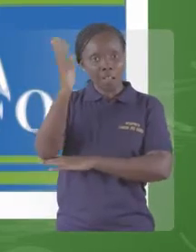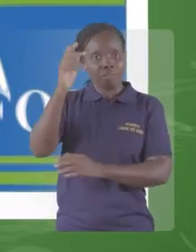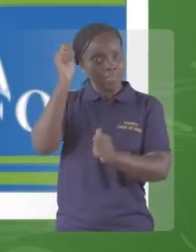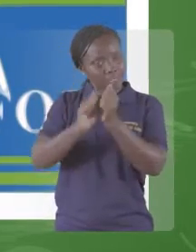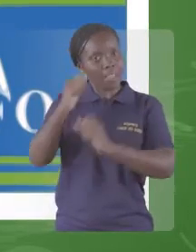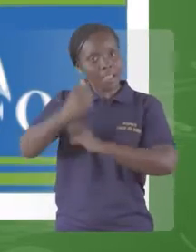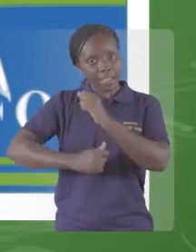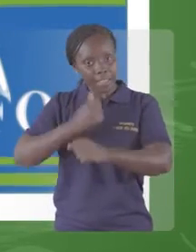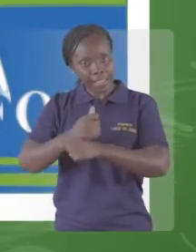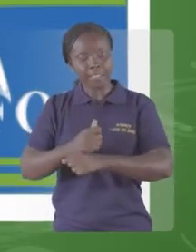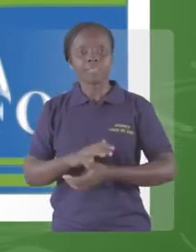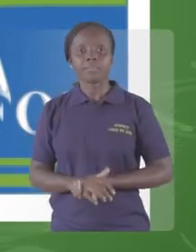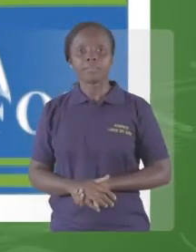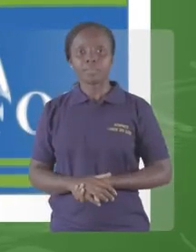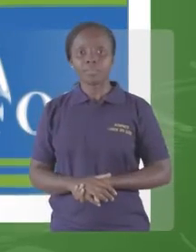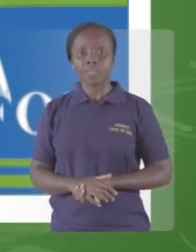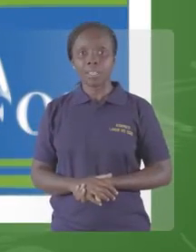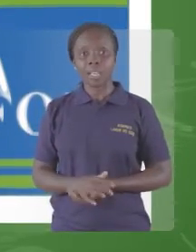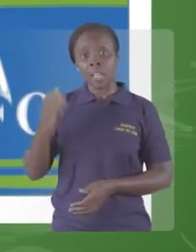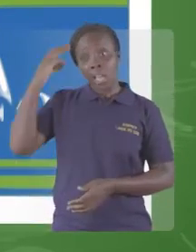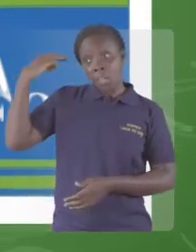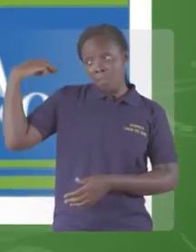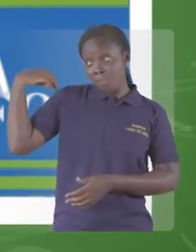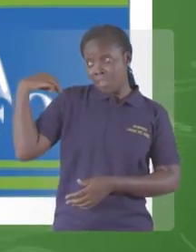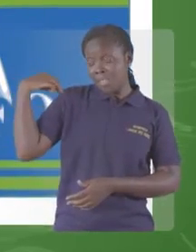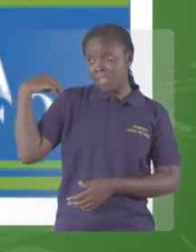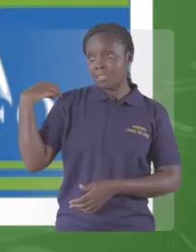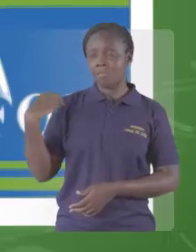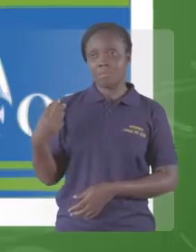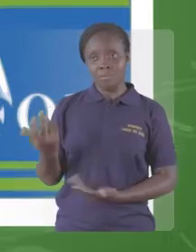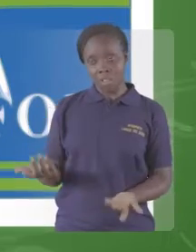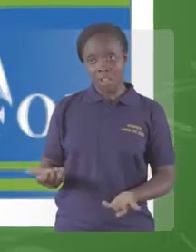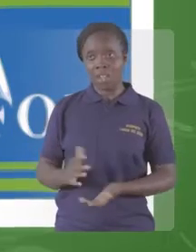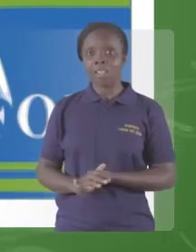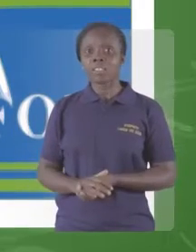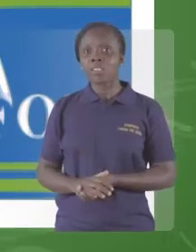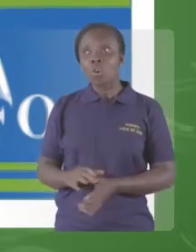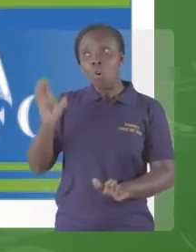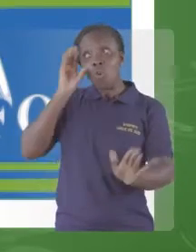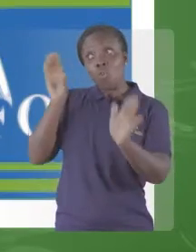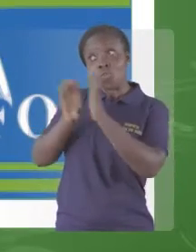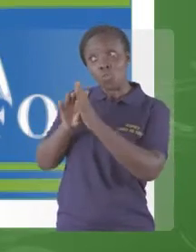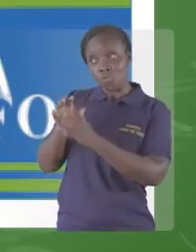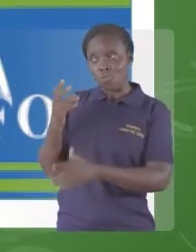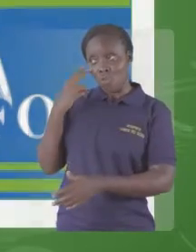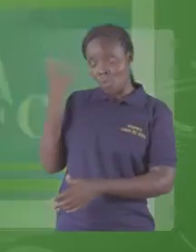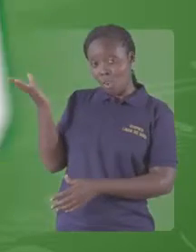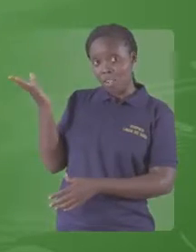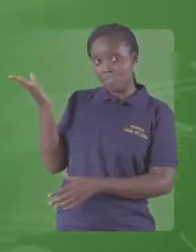sous la tutelle du ministère des Eaux et Forêts, dont le ministre